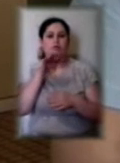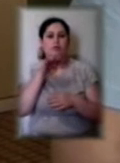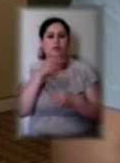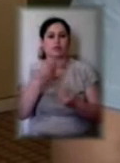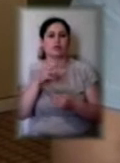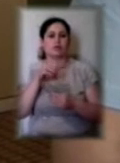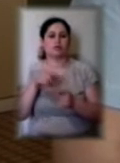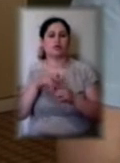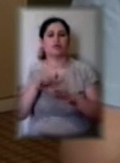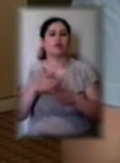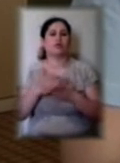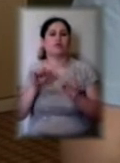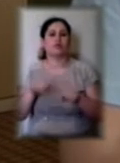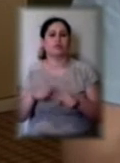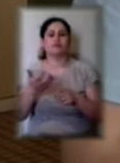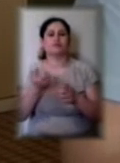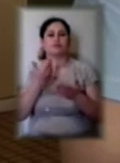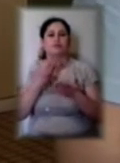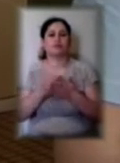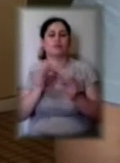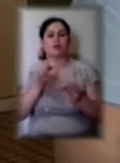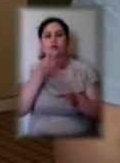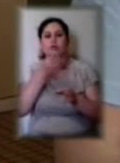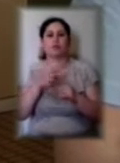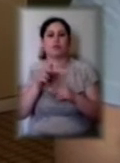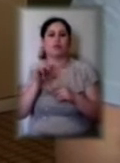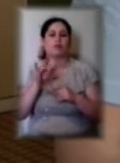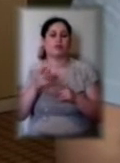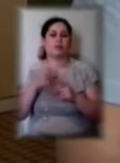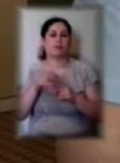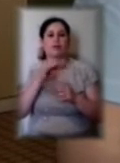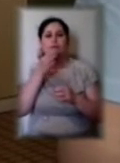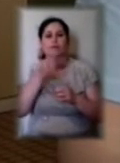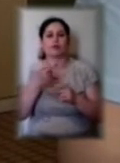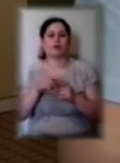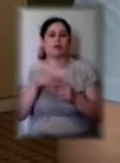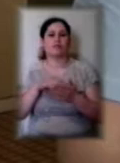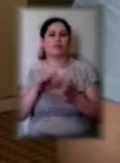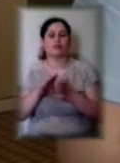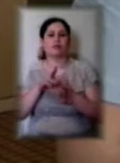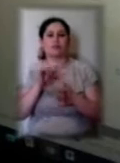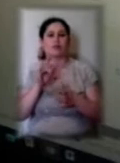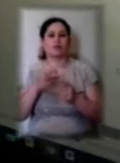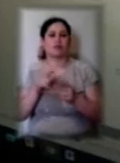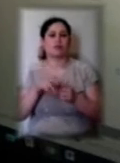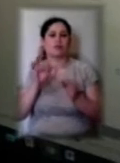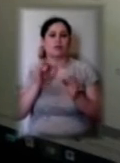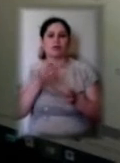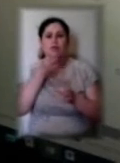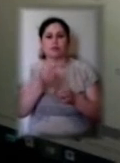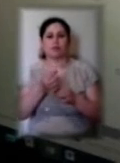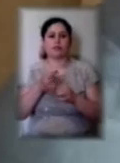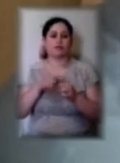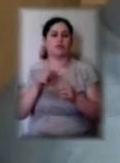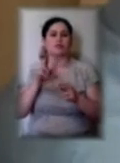змогу взяти свої правильні відповіді, бланки відповіді і внести в електронний бланк для визначення правильних результатів. По завершенню